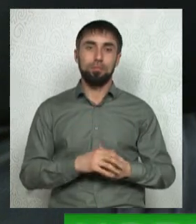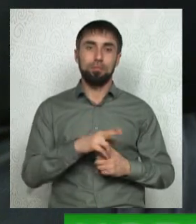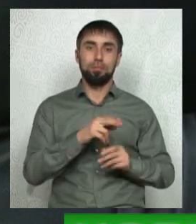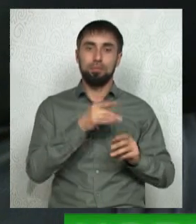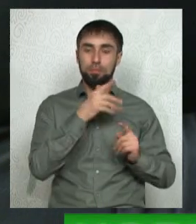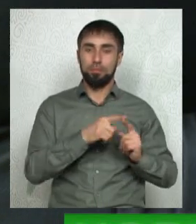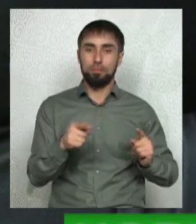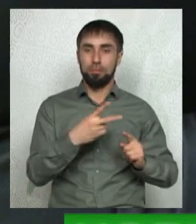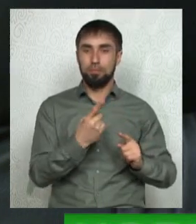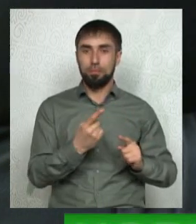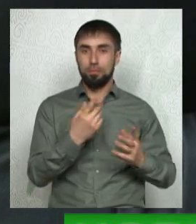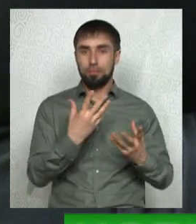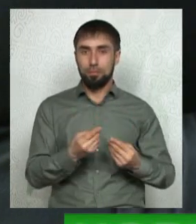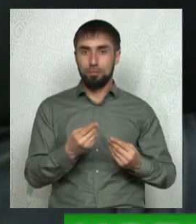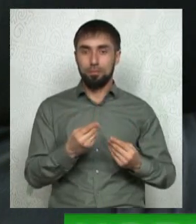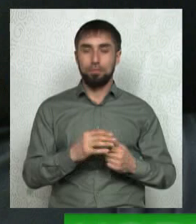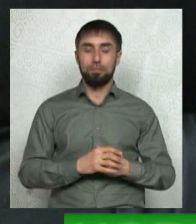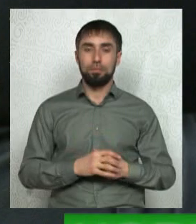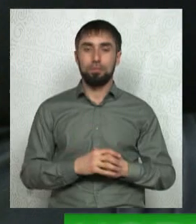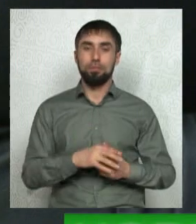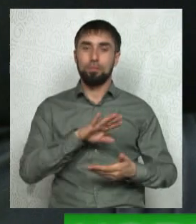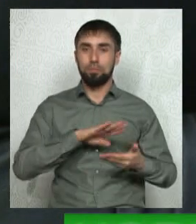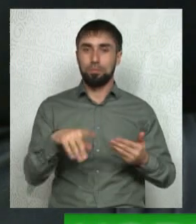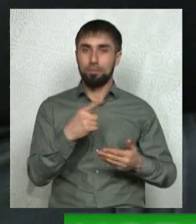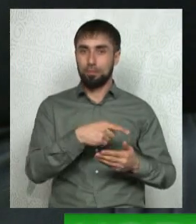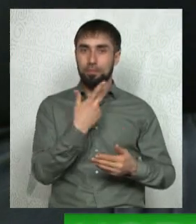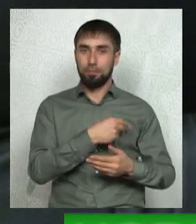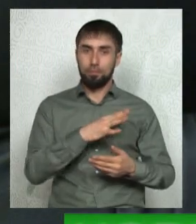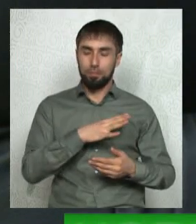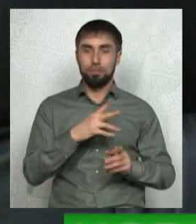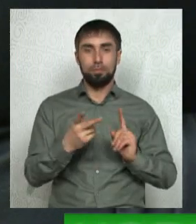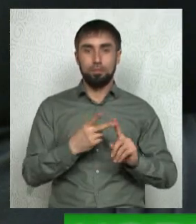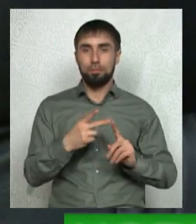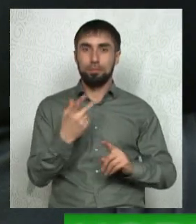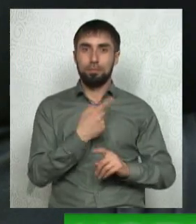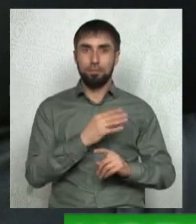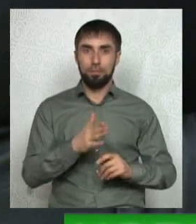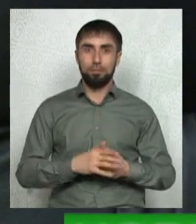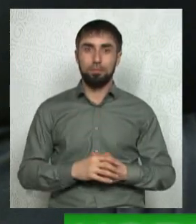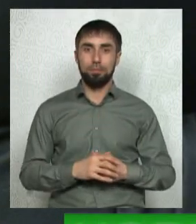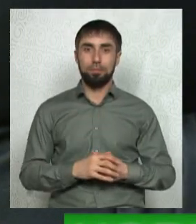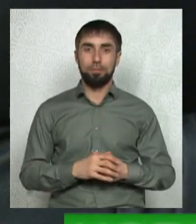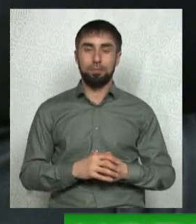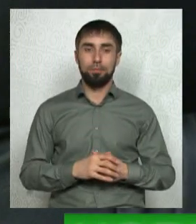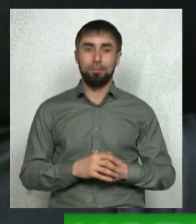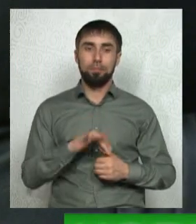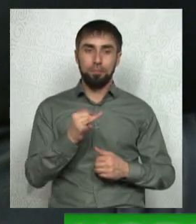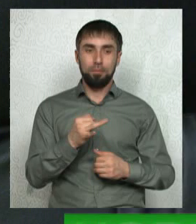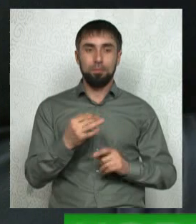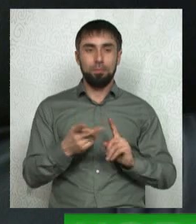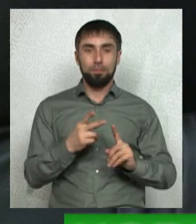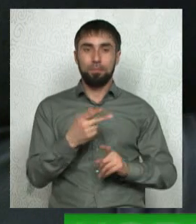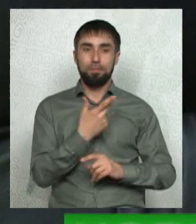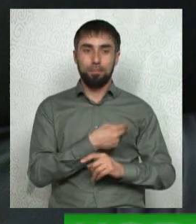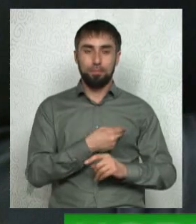течение 21 дня после первой вакцинации идет вторая вакцинация. И вторым